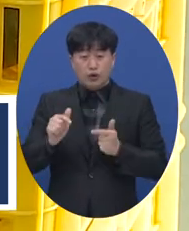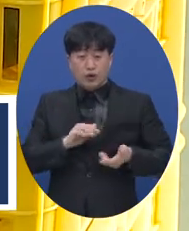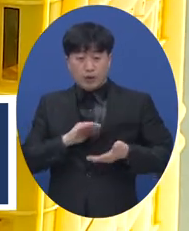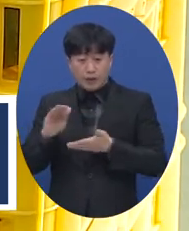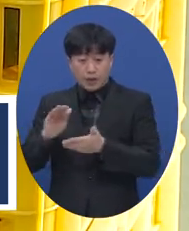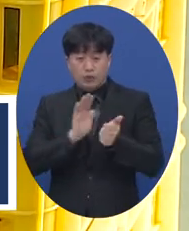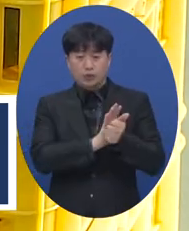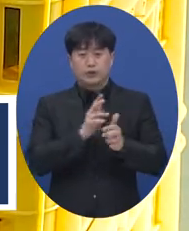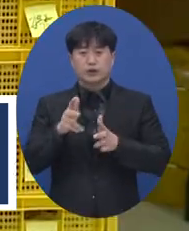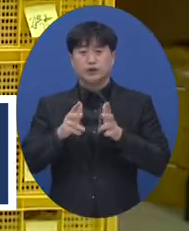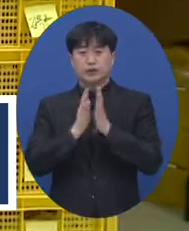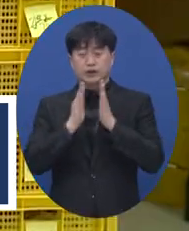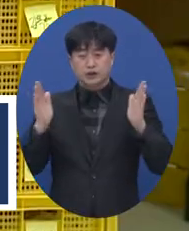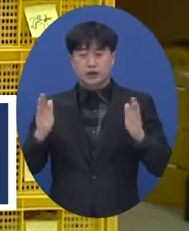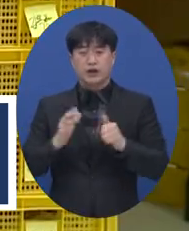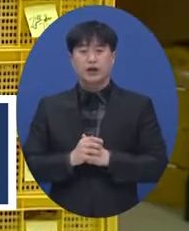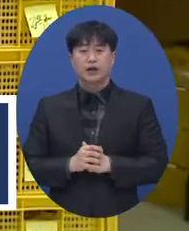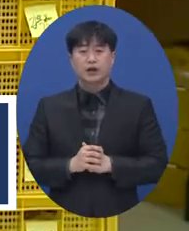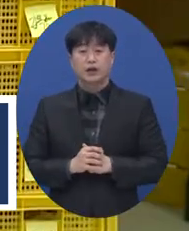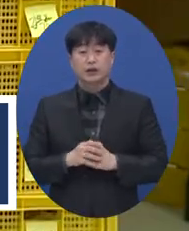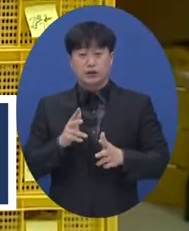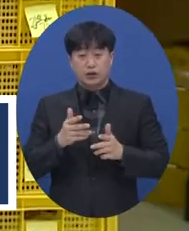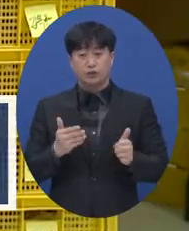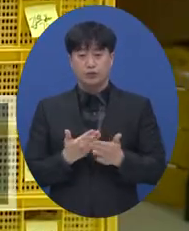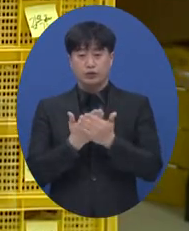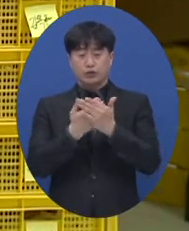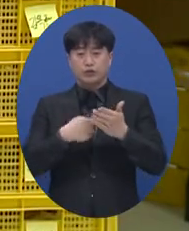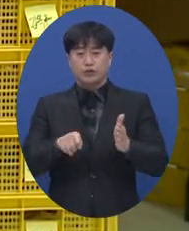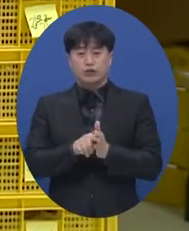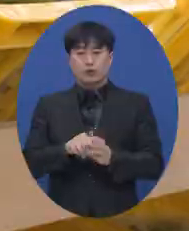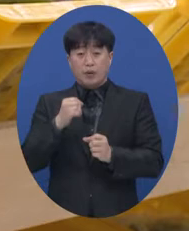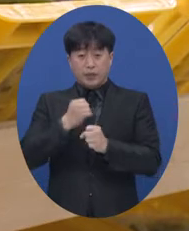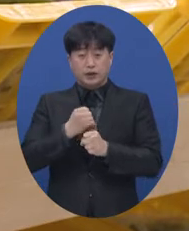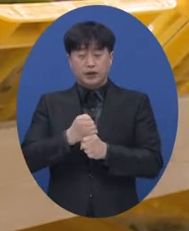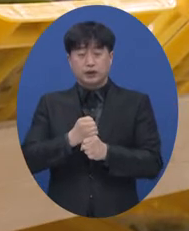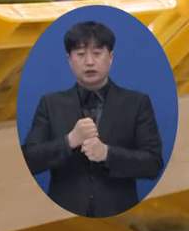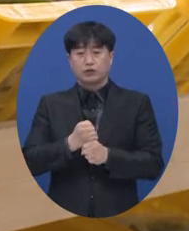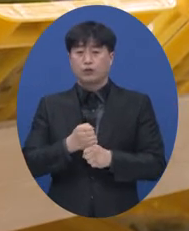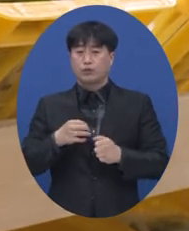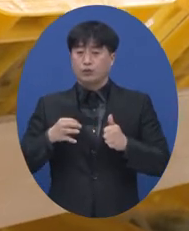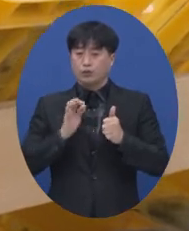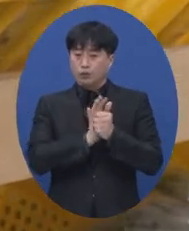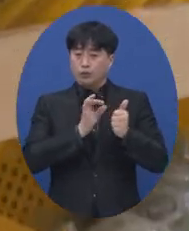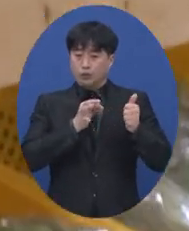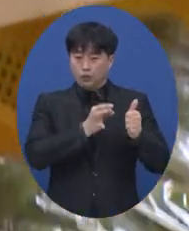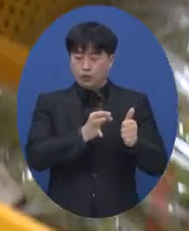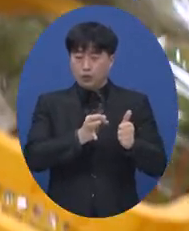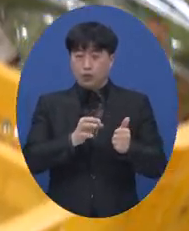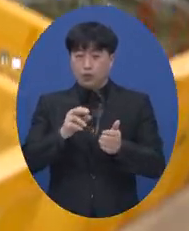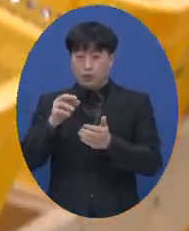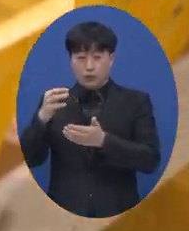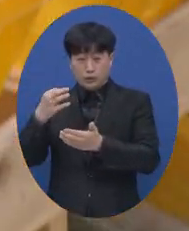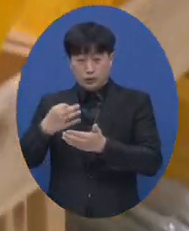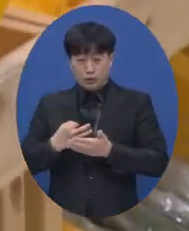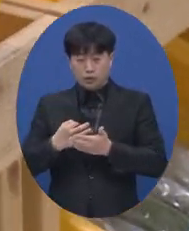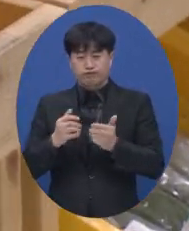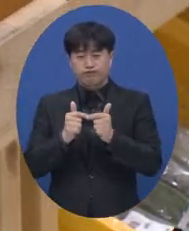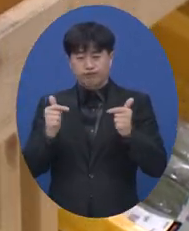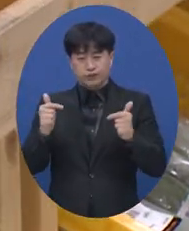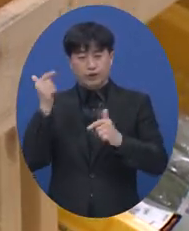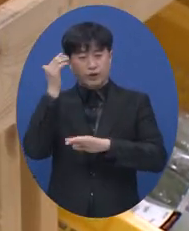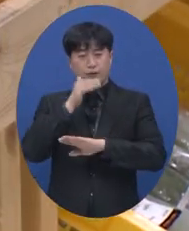시작하고 경기 밀 산업 육성을 위해 생산 장려금 과 수매 자금 등 지원을 대폭 늘릴 계획입니다